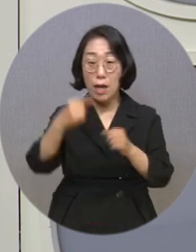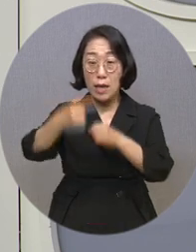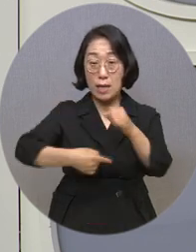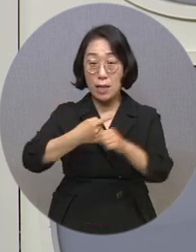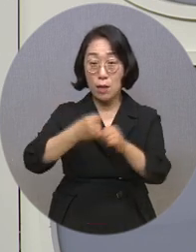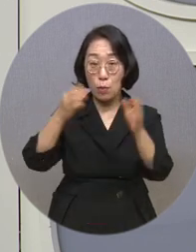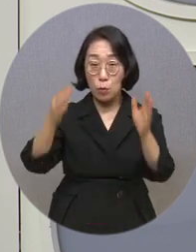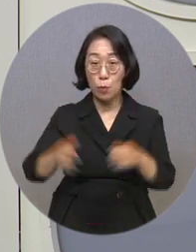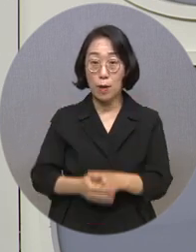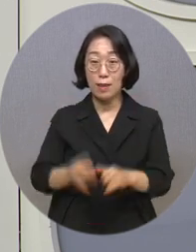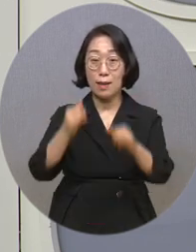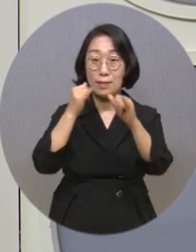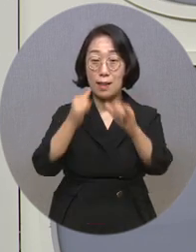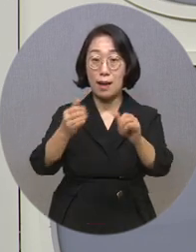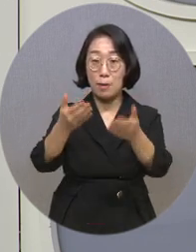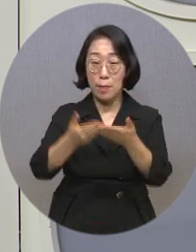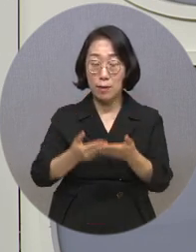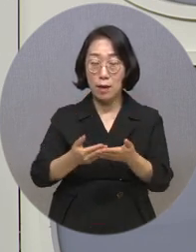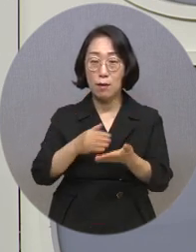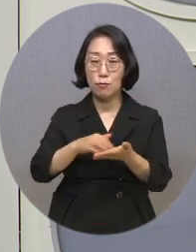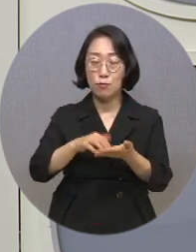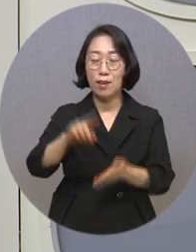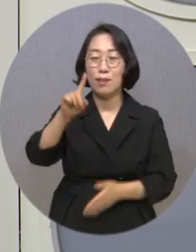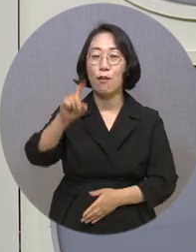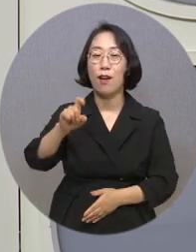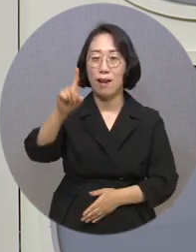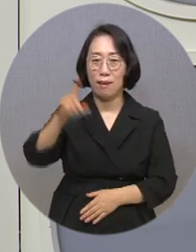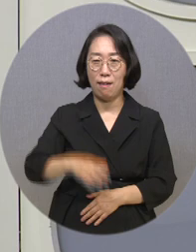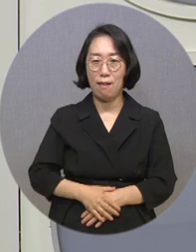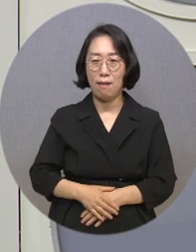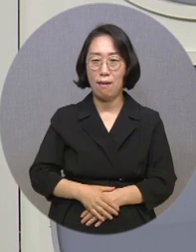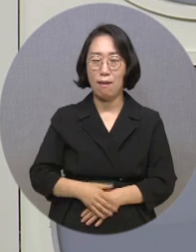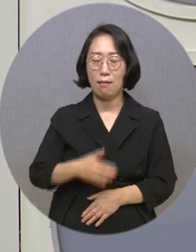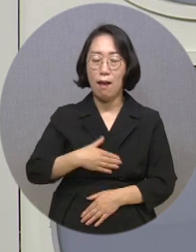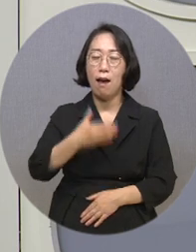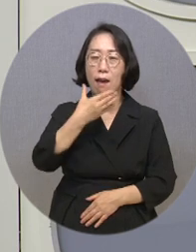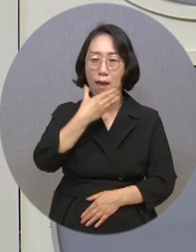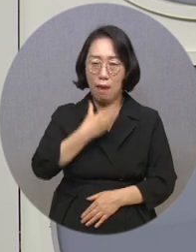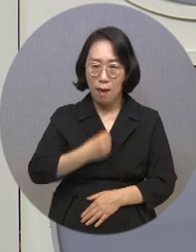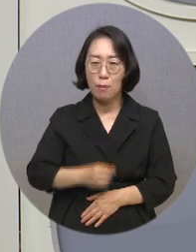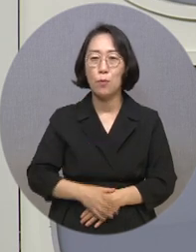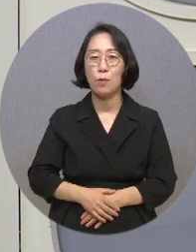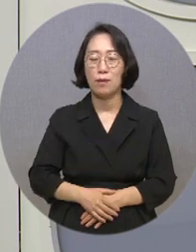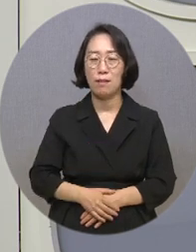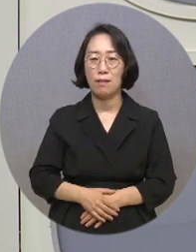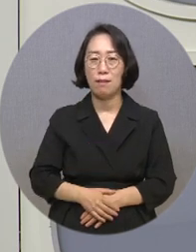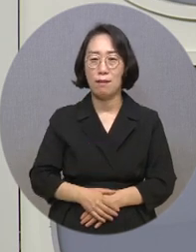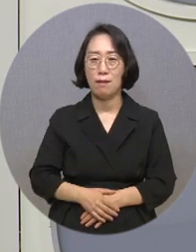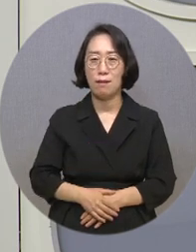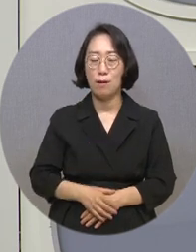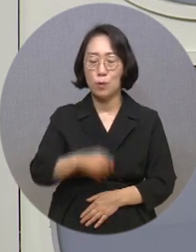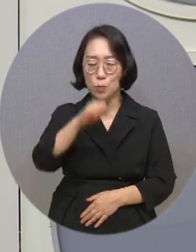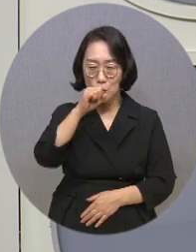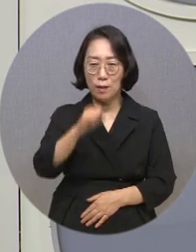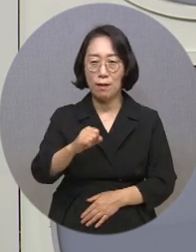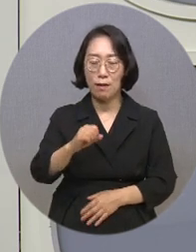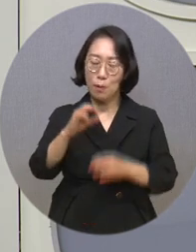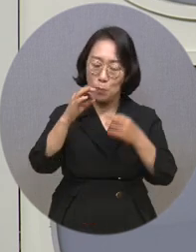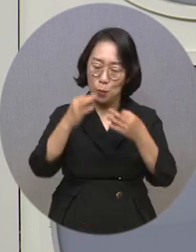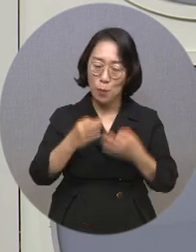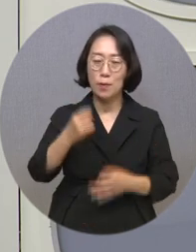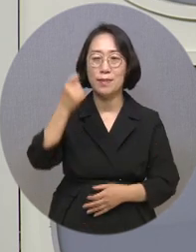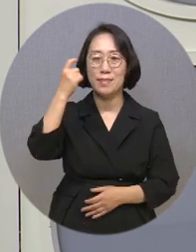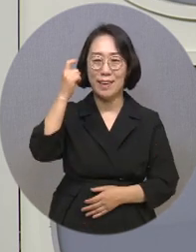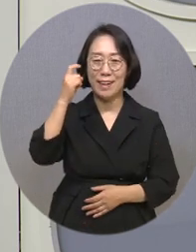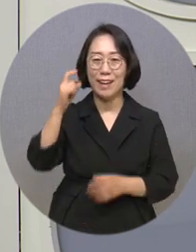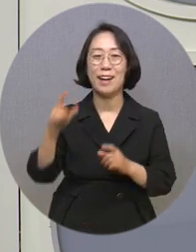받았어요. 그래서 참 내가 운도 좋고 복도 많이 받고. 행복한 여자구나 하는 생각을